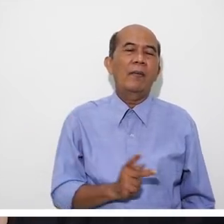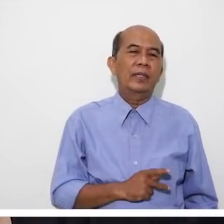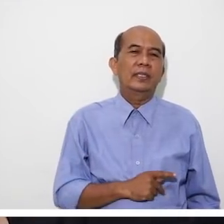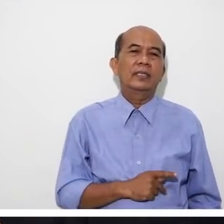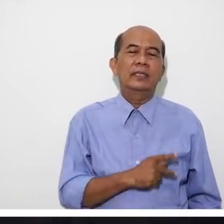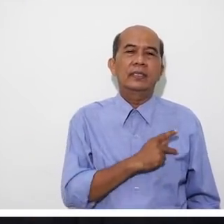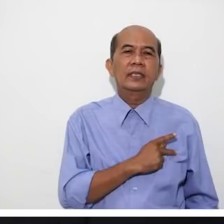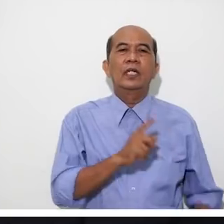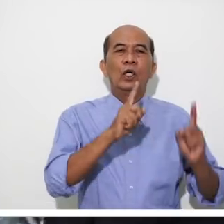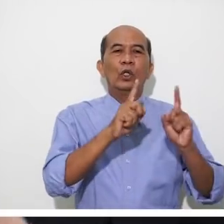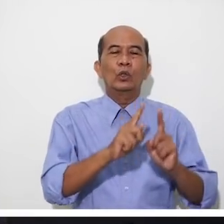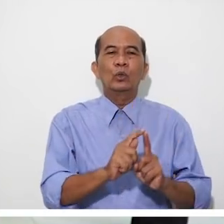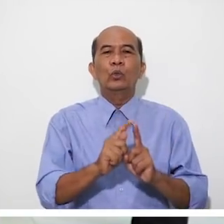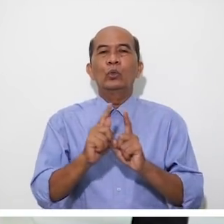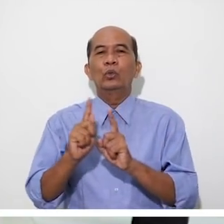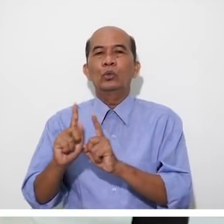kami.